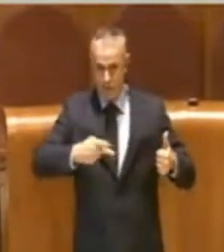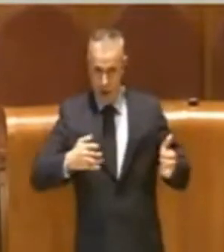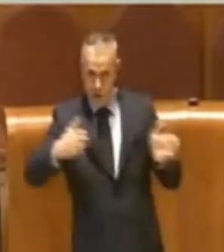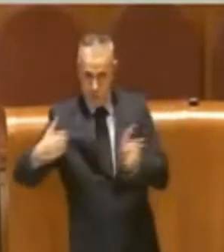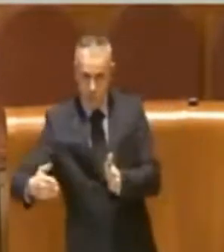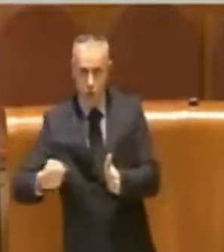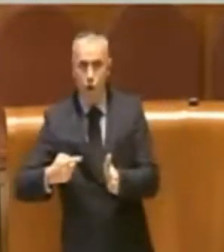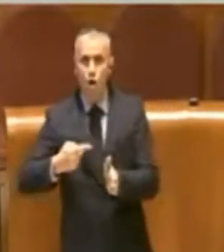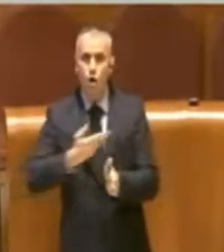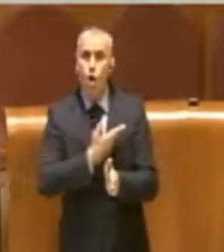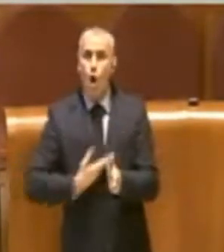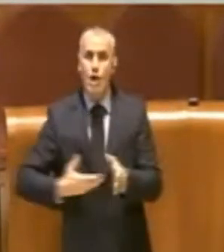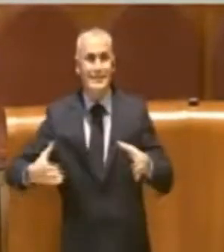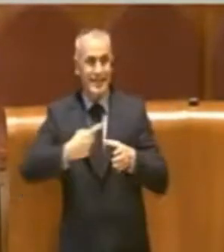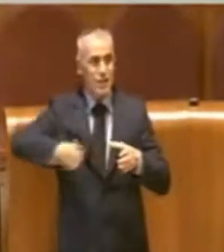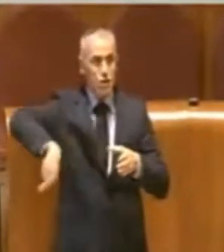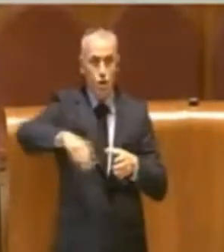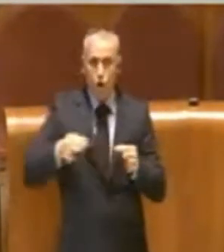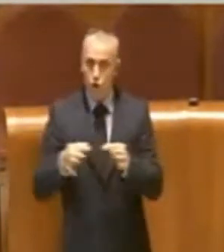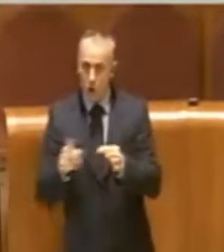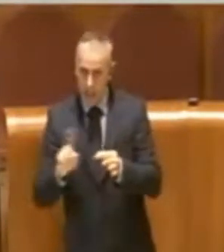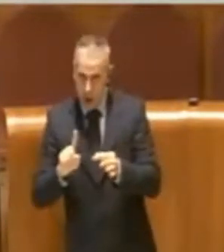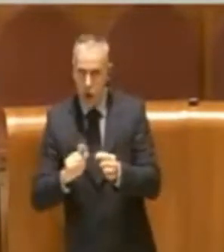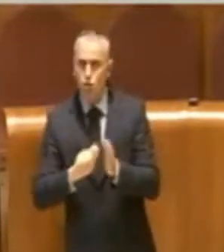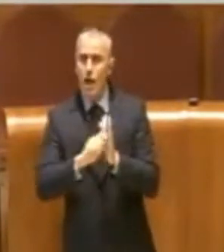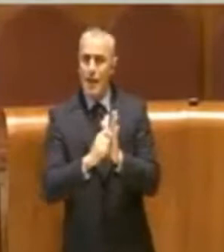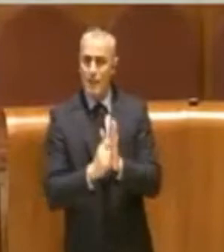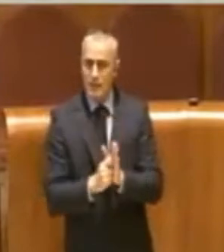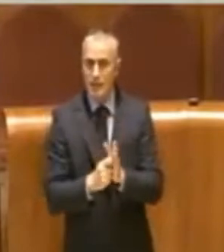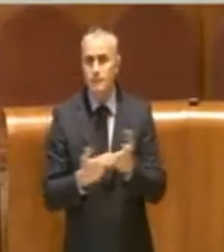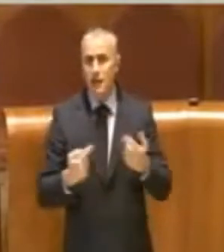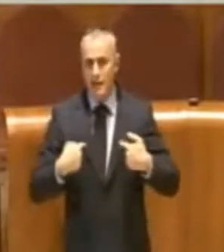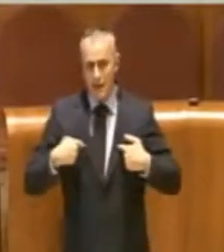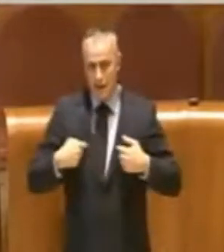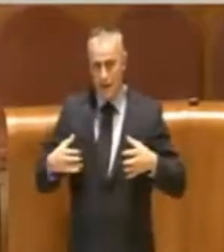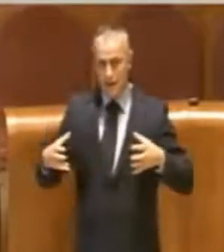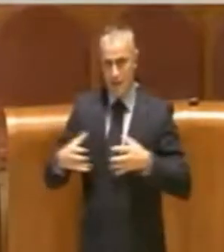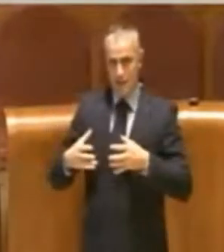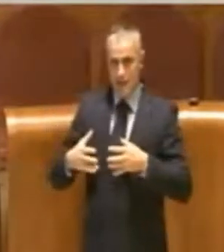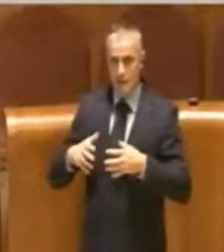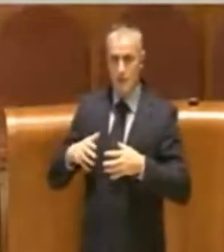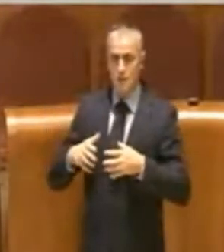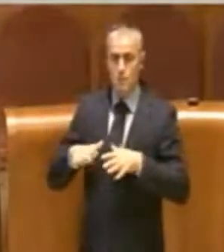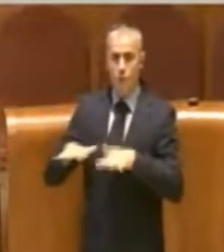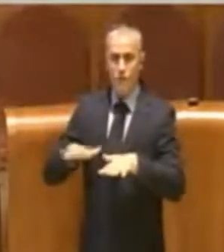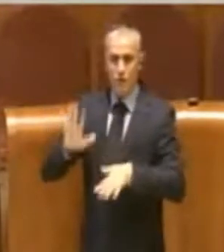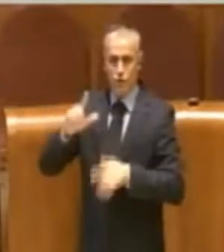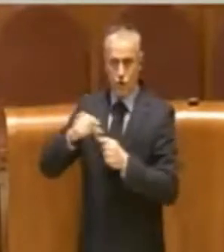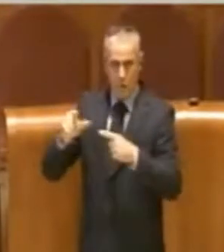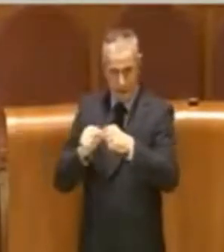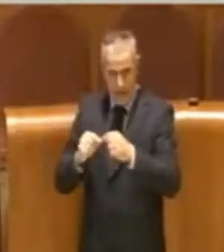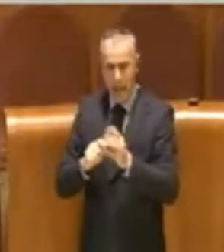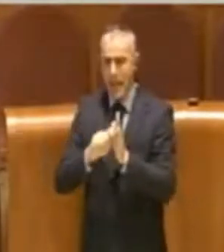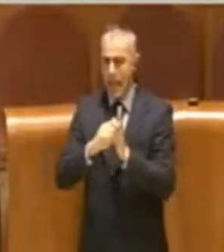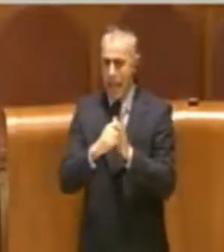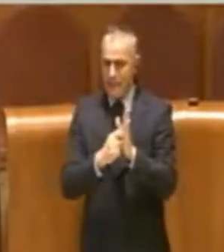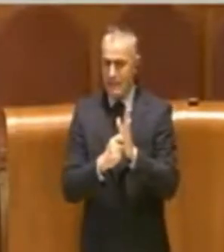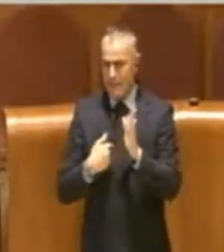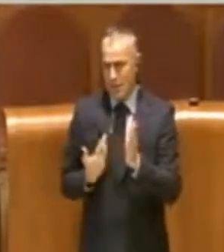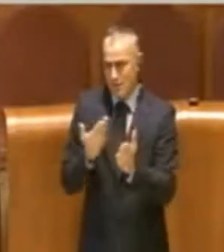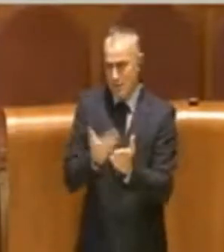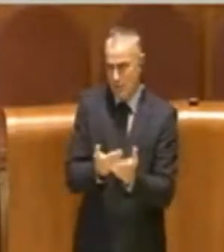e dispone. Quindi in questo caso il Movimento 5 Stelle ha presentato degli emendamenti che riteneva